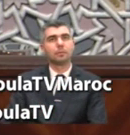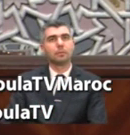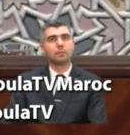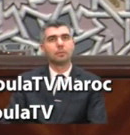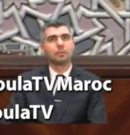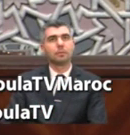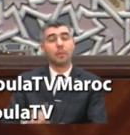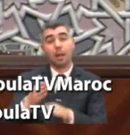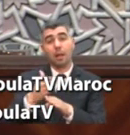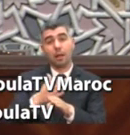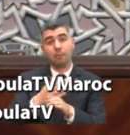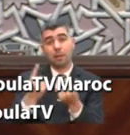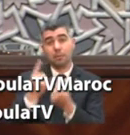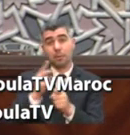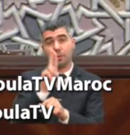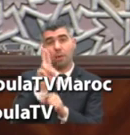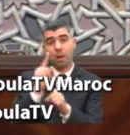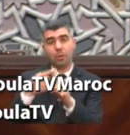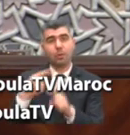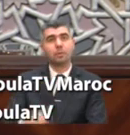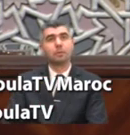عفوا قبل ذلك هناك من تعقيب إضافي.